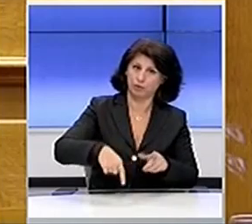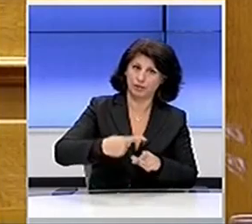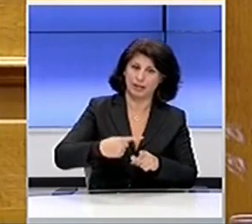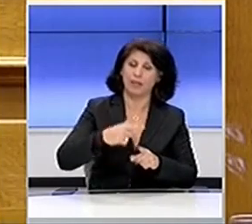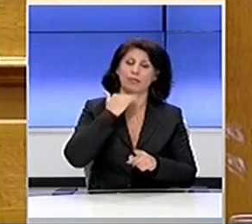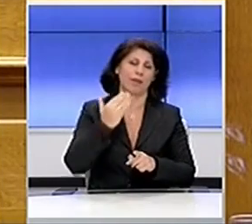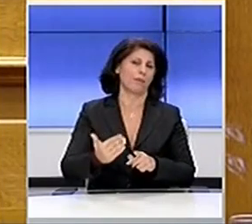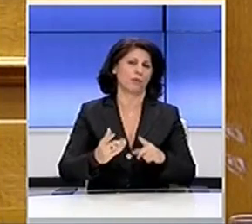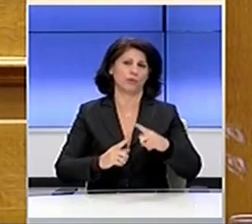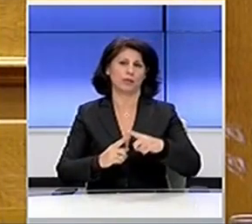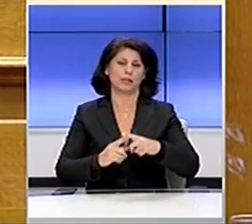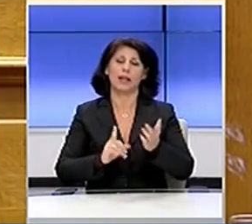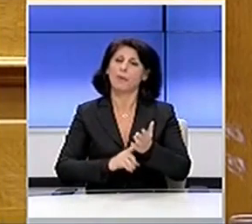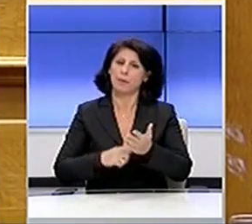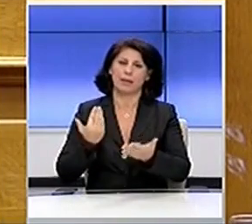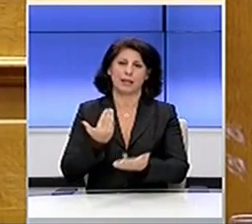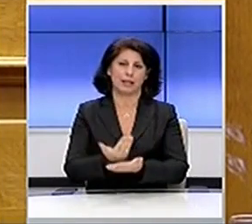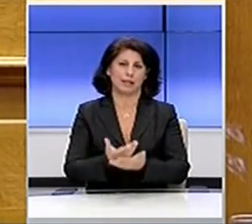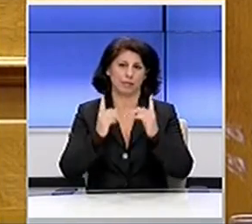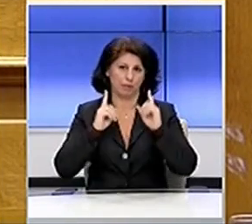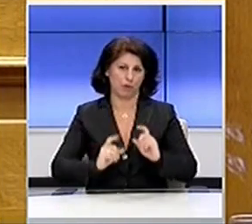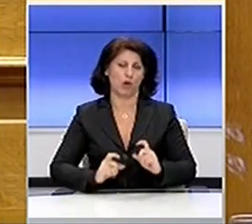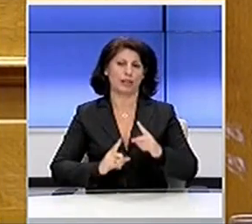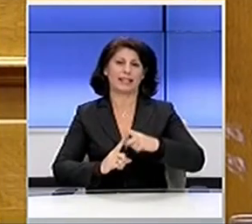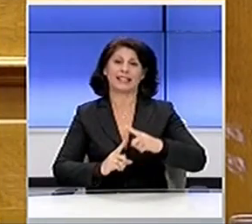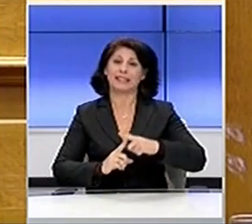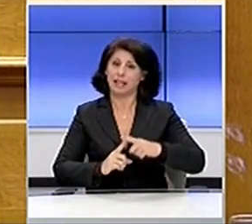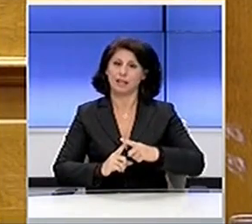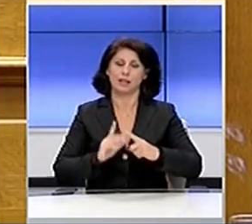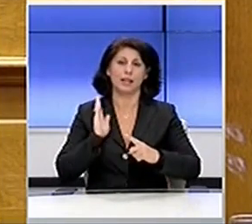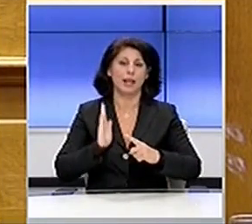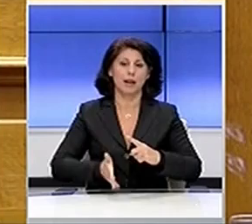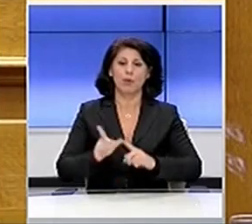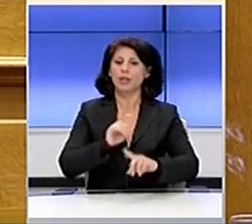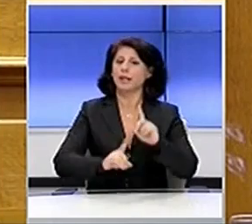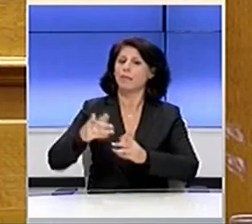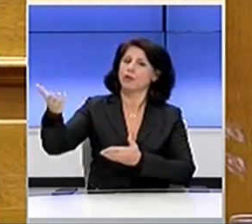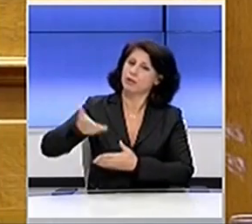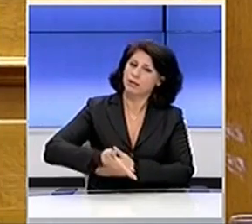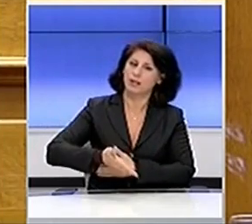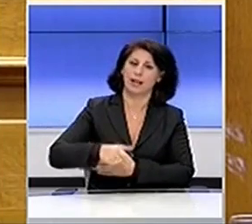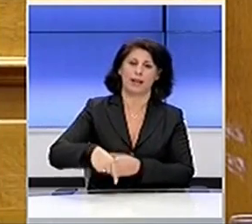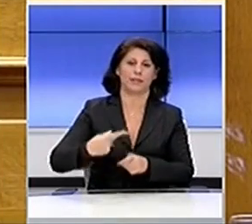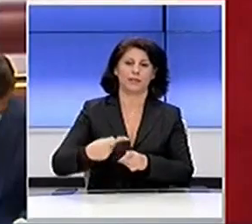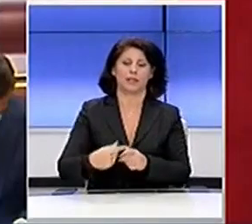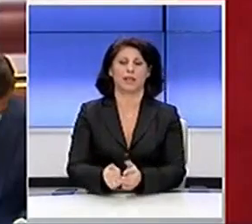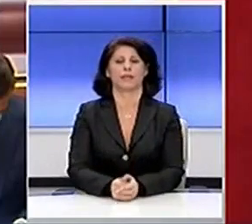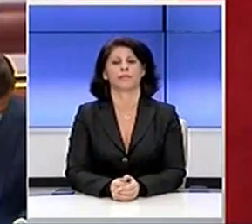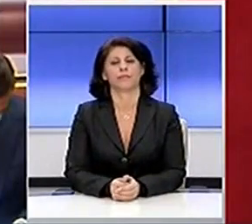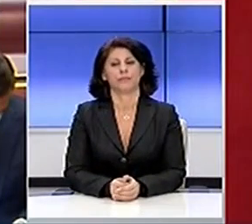καν να γίνουν τεστ, ότι έπρεπε να ζητάμε υποχρεωτικά τεστ για να μπορεί κάποιος να εισέλθει στη χώρα μας.